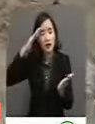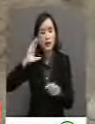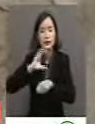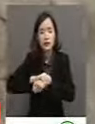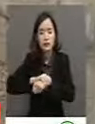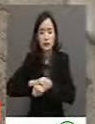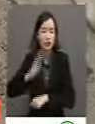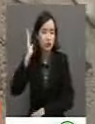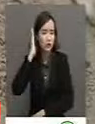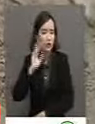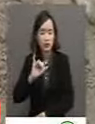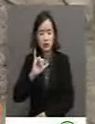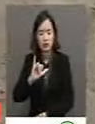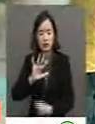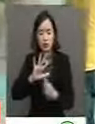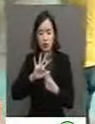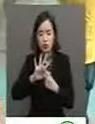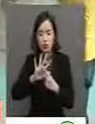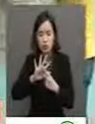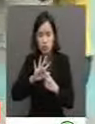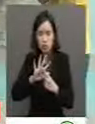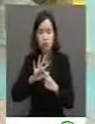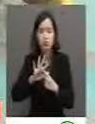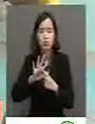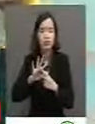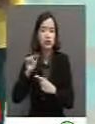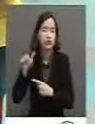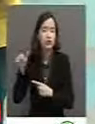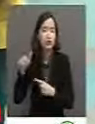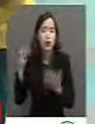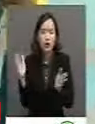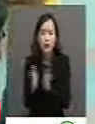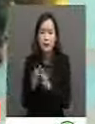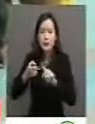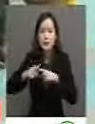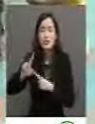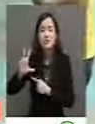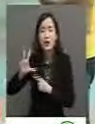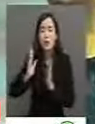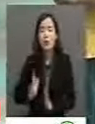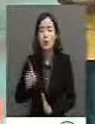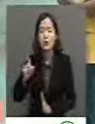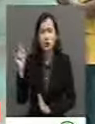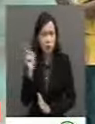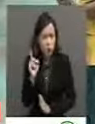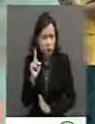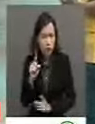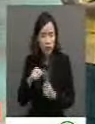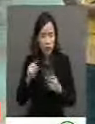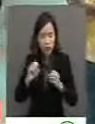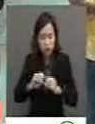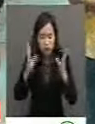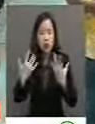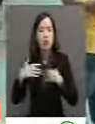นายยูโซแมตีเมาะกับพวกรวมอีก3คนนะฮะในข้อหาร่วมกันวางระเบิ